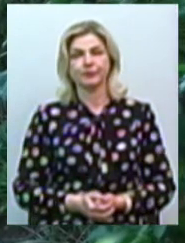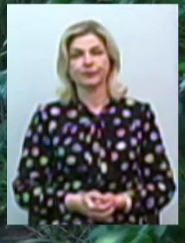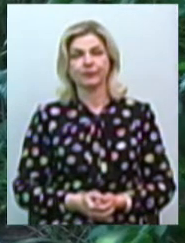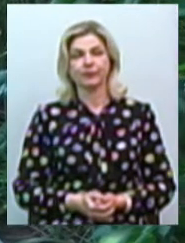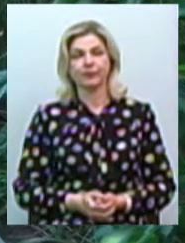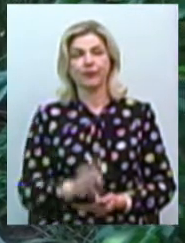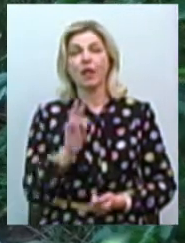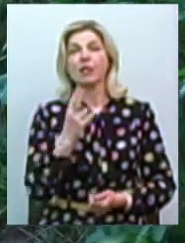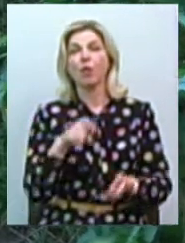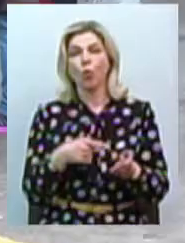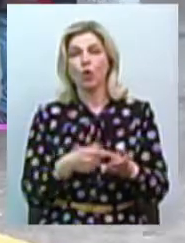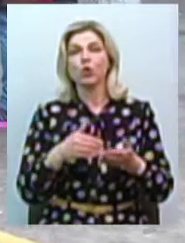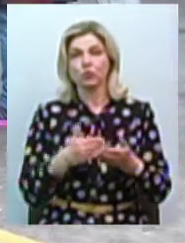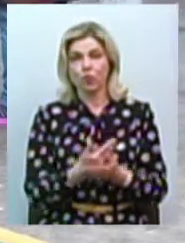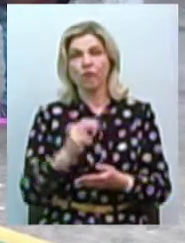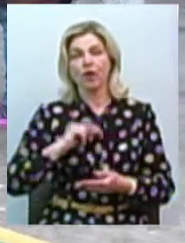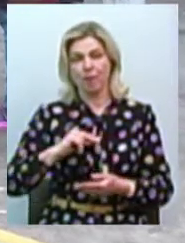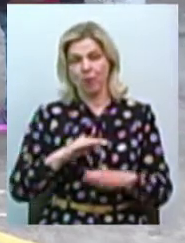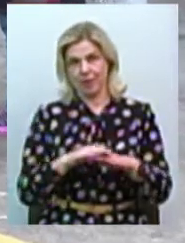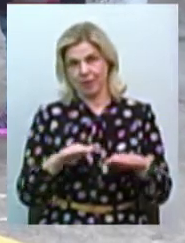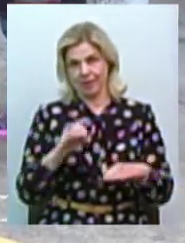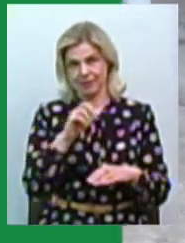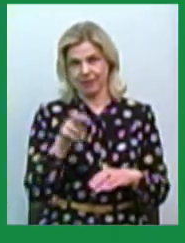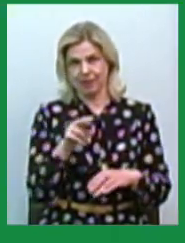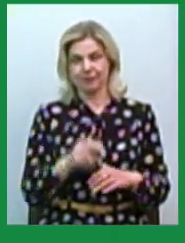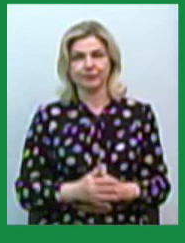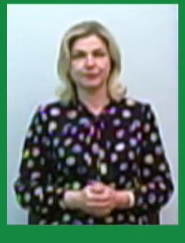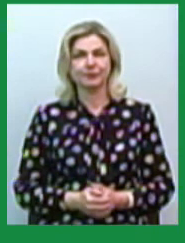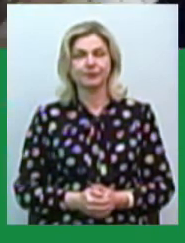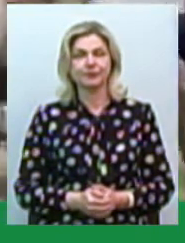У Миколаєві знову працюють дитячі садки.